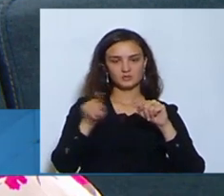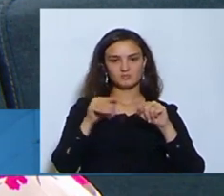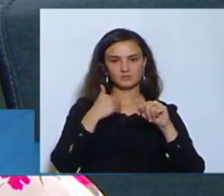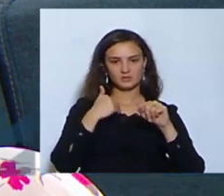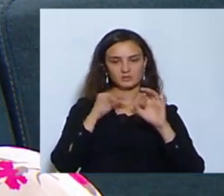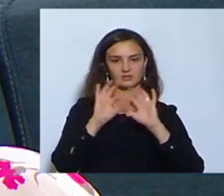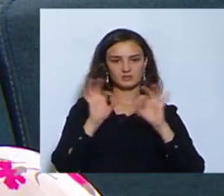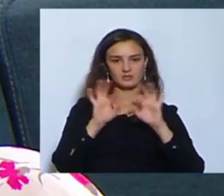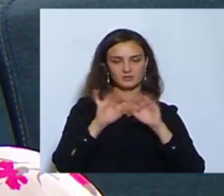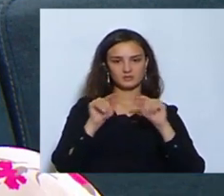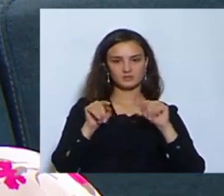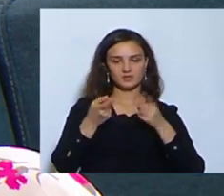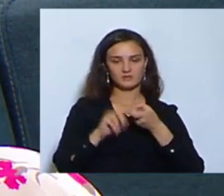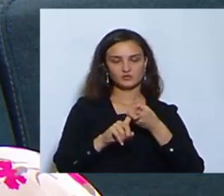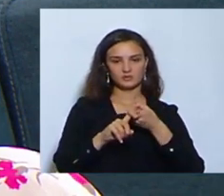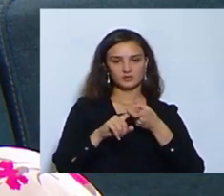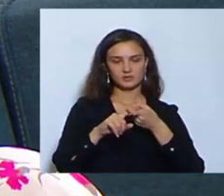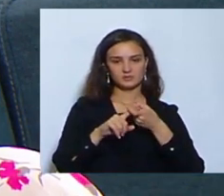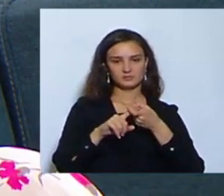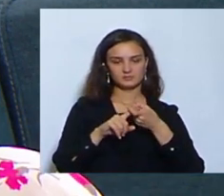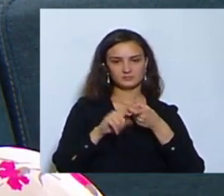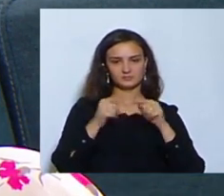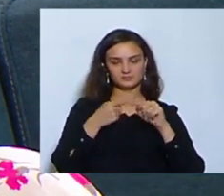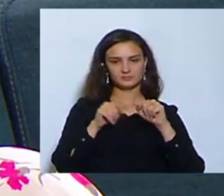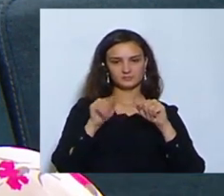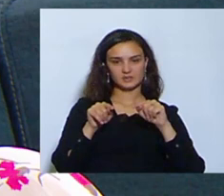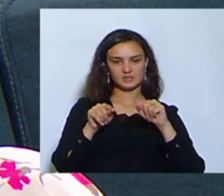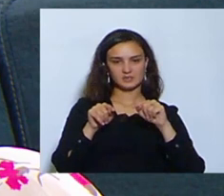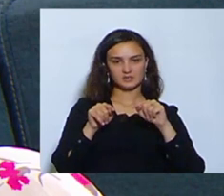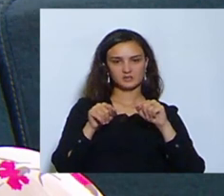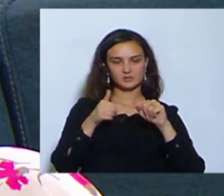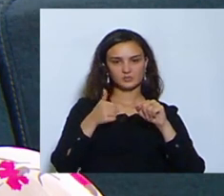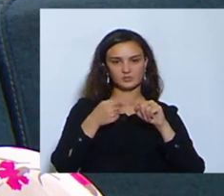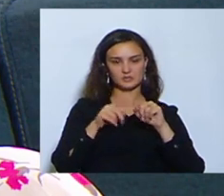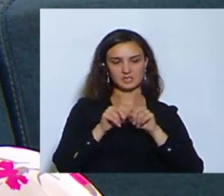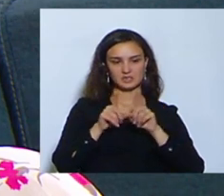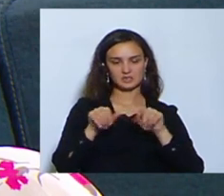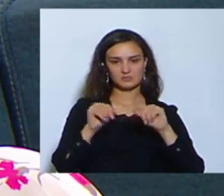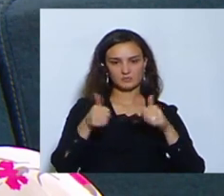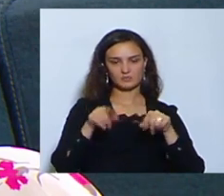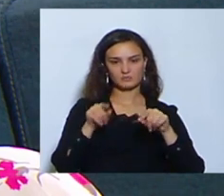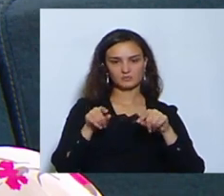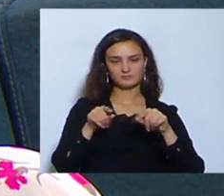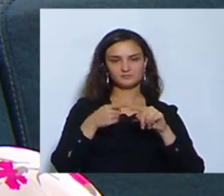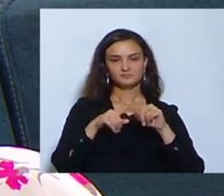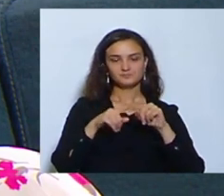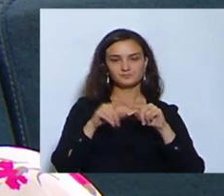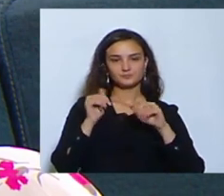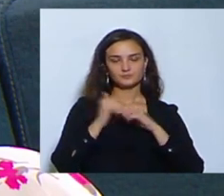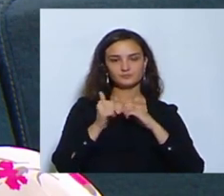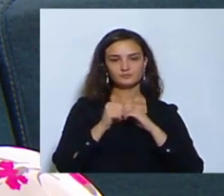გავაკეთო გარკვეული ბმა, ვინაიდან ეს აშლილობა როგორც ასეთი დამახასიათებელია, ისტორიულად